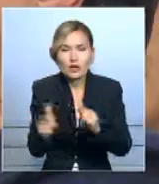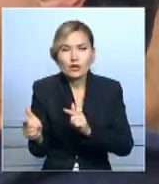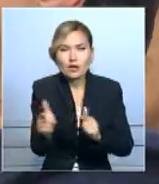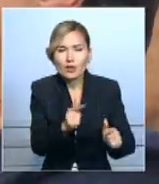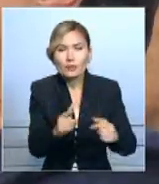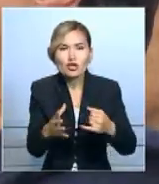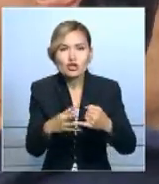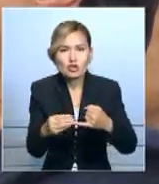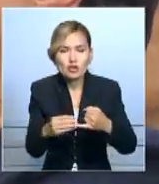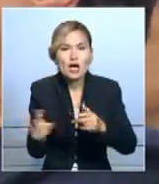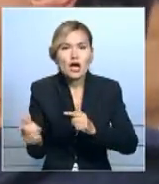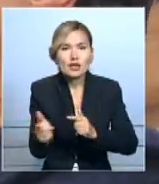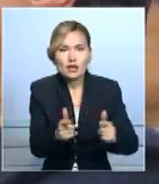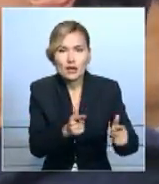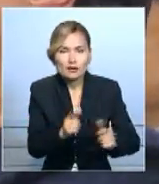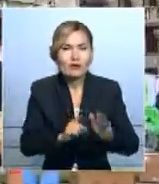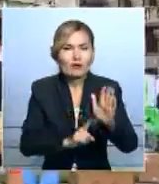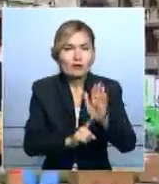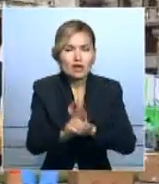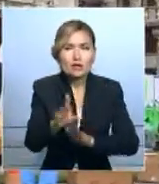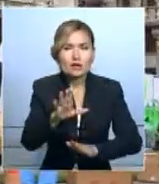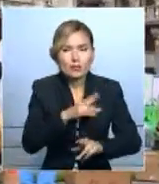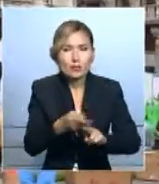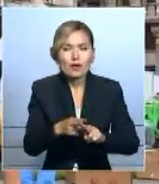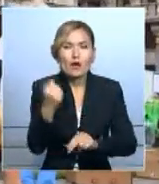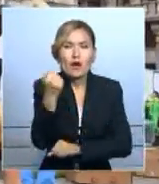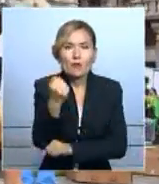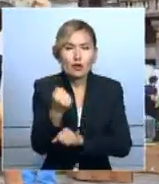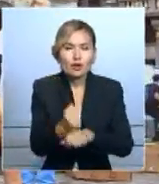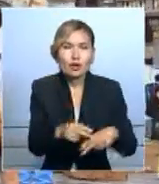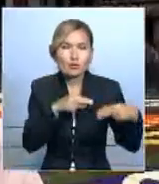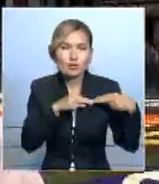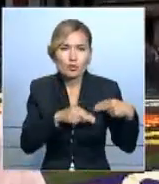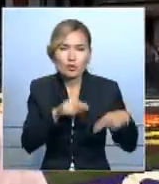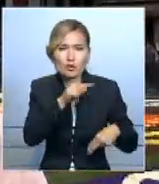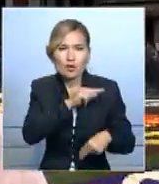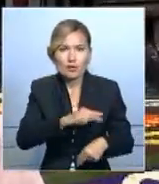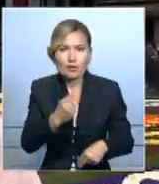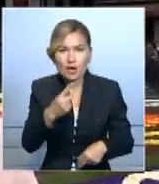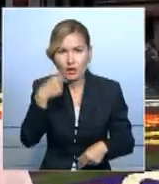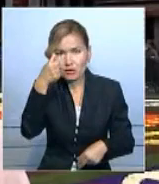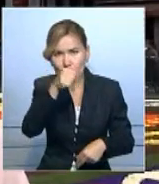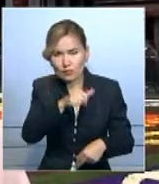жерлер дайындалады. Содан кейін барып бағбандардың жұмысы басталады.